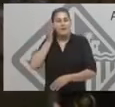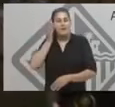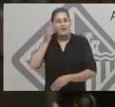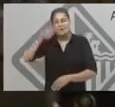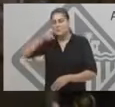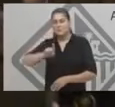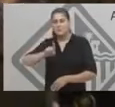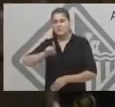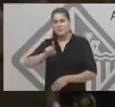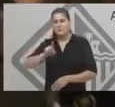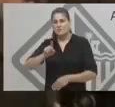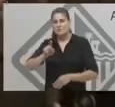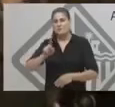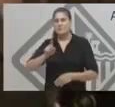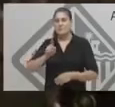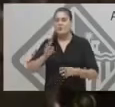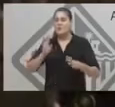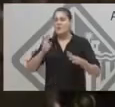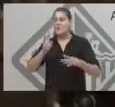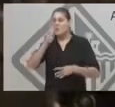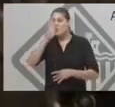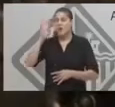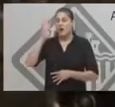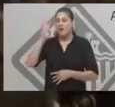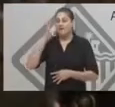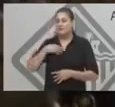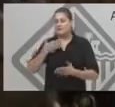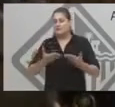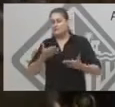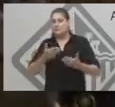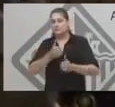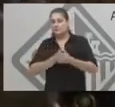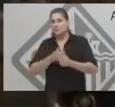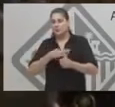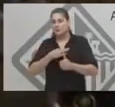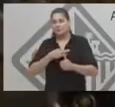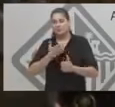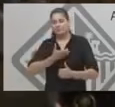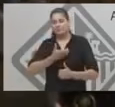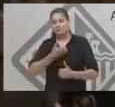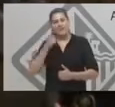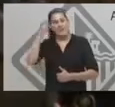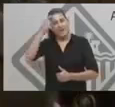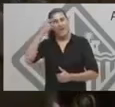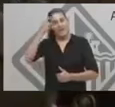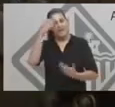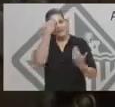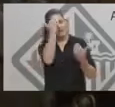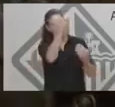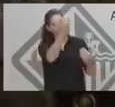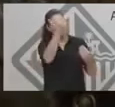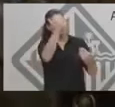Després d'aquests 4 anys, en José i jo potser podem competir, però voldria també dedicar a tots els batlles i sobretot a Naina Calvo.